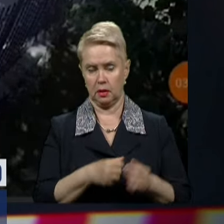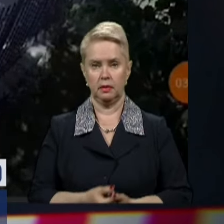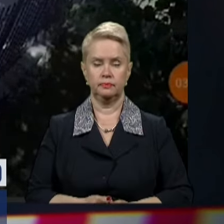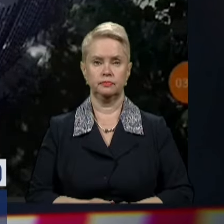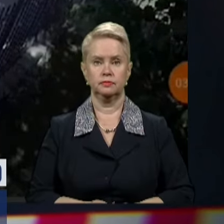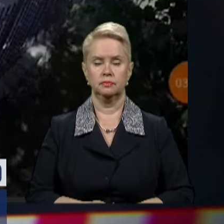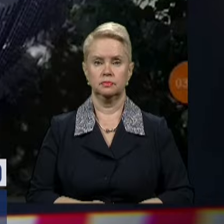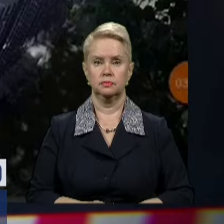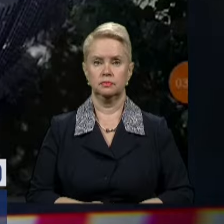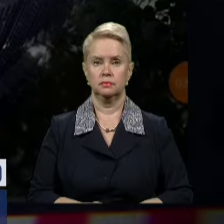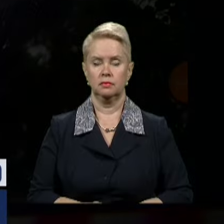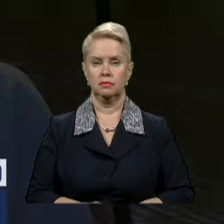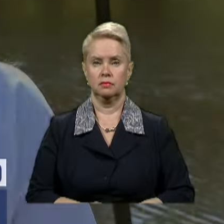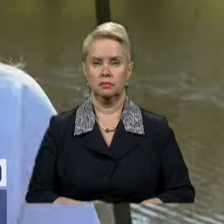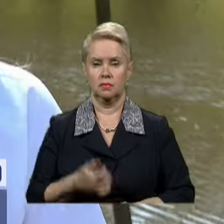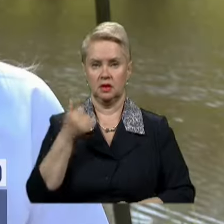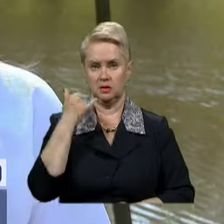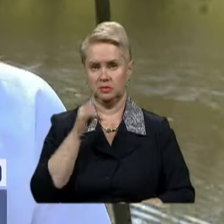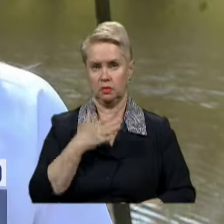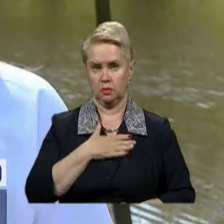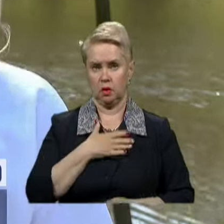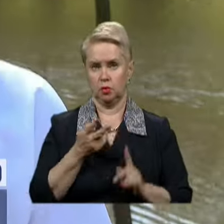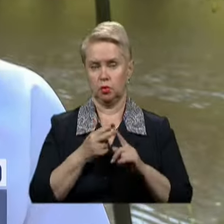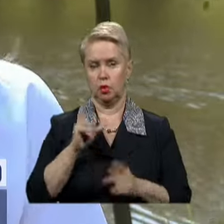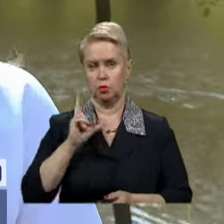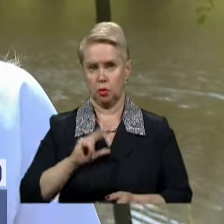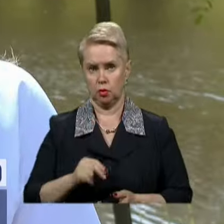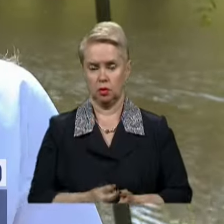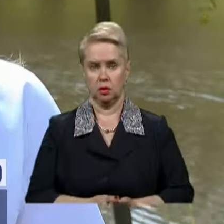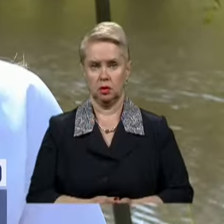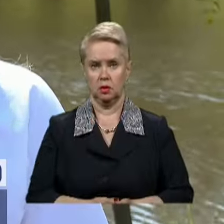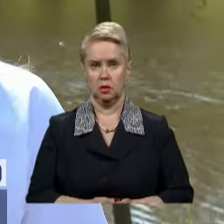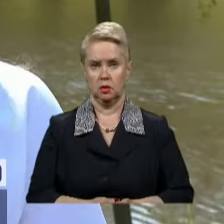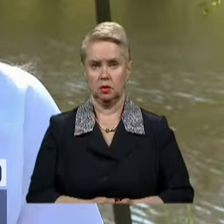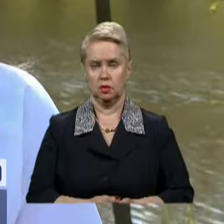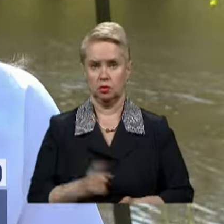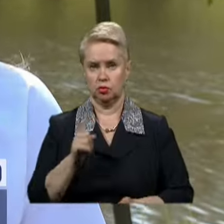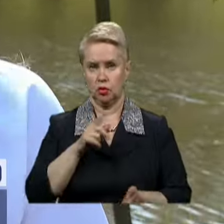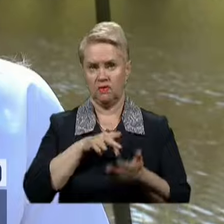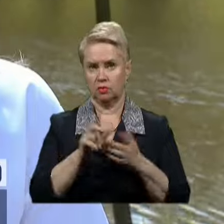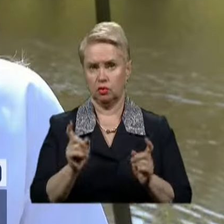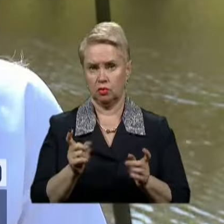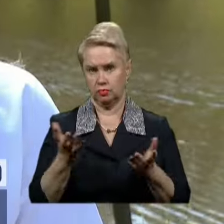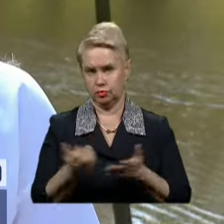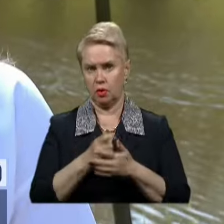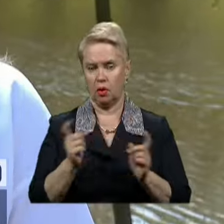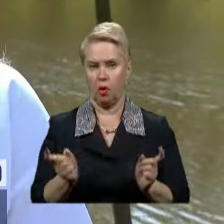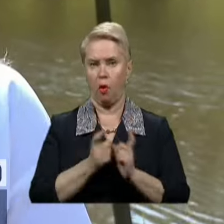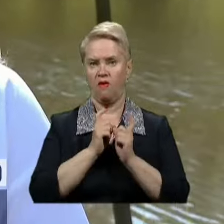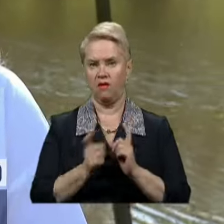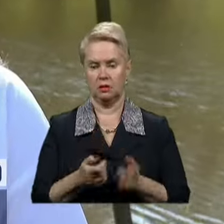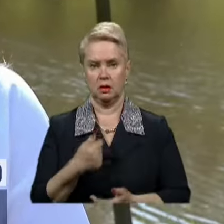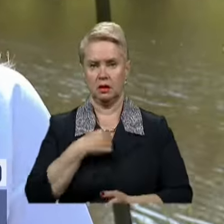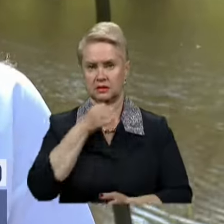геть. Позвонила моя друга донька, що вийшов конфлікт.